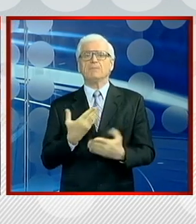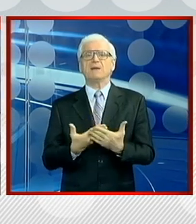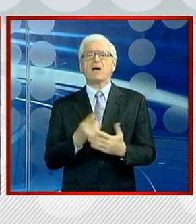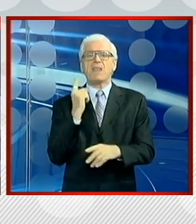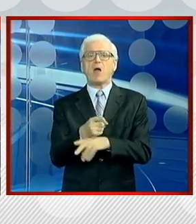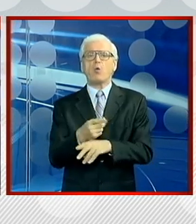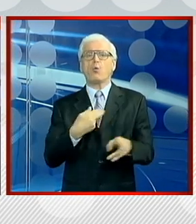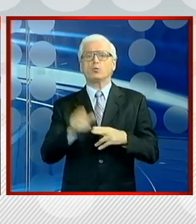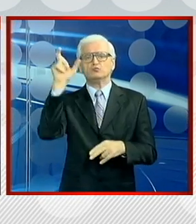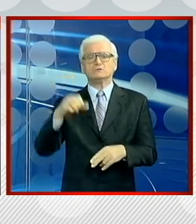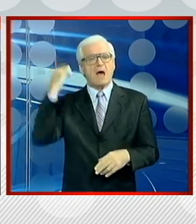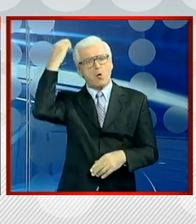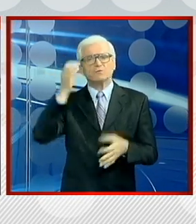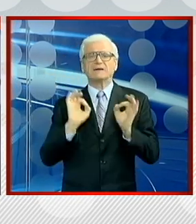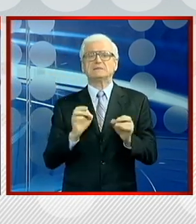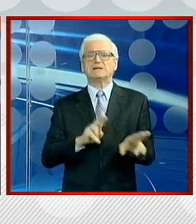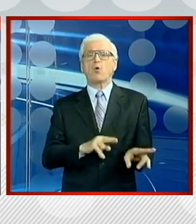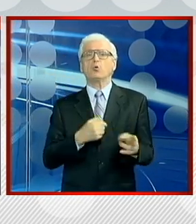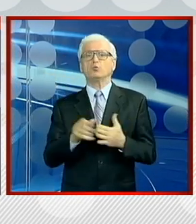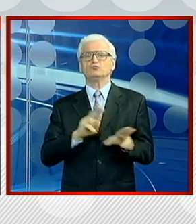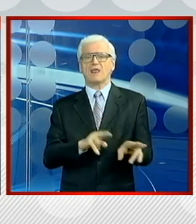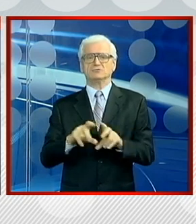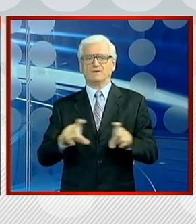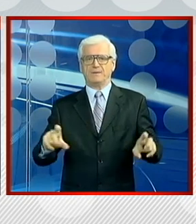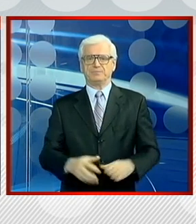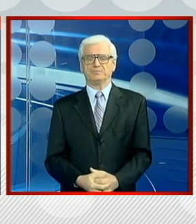nalogu tužioca Kosovskog specijalnog tužilaštva.